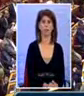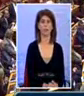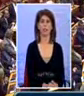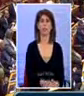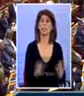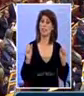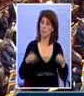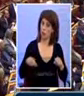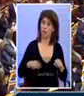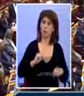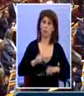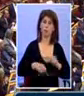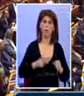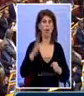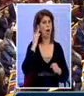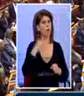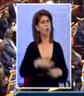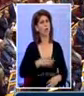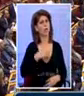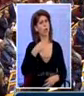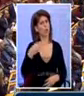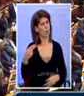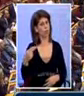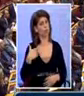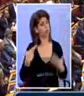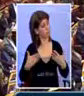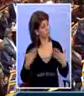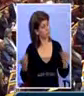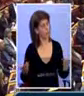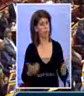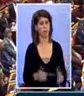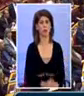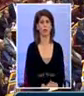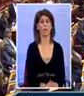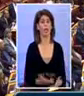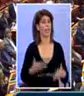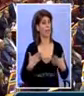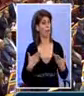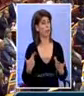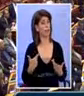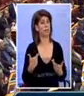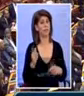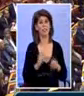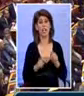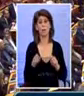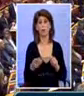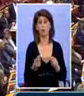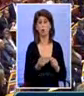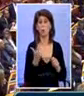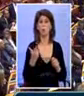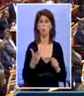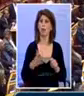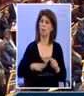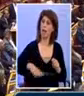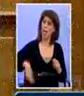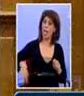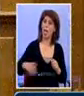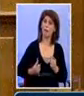στηρίζετε αυτή την προσπάθεια. Σας άκουσα τον κύριο Θεοδωράκη. Και χαίρομαι. Και χαίρομαι γιατί διαμορφώνεται μια ευρύτερη